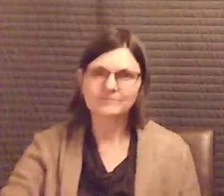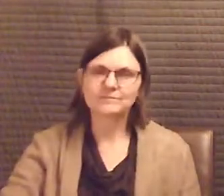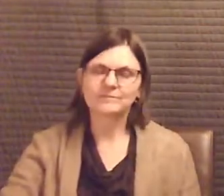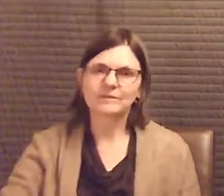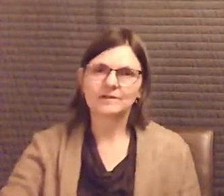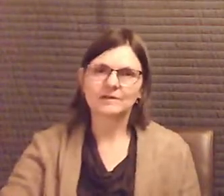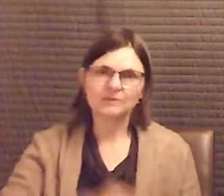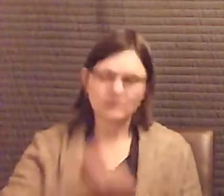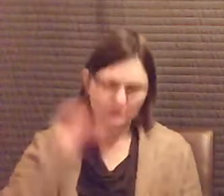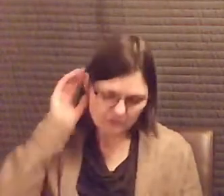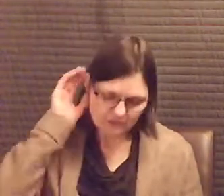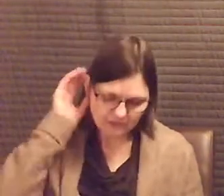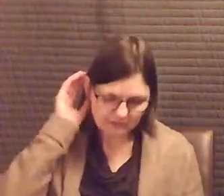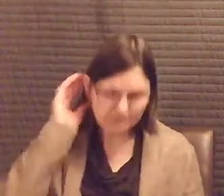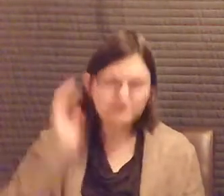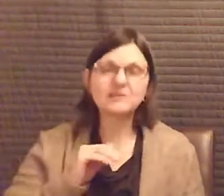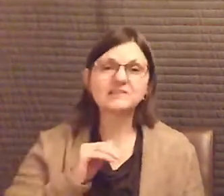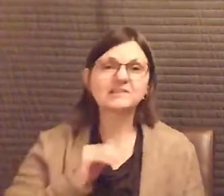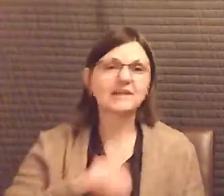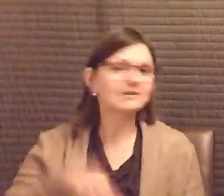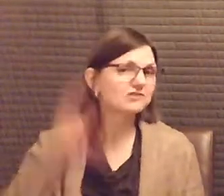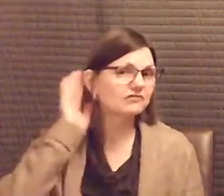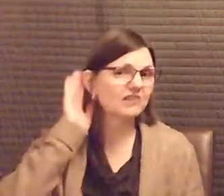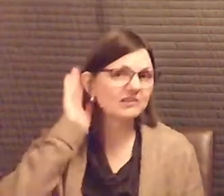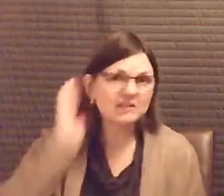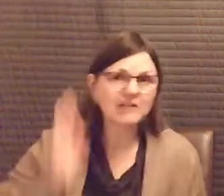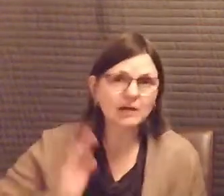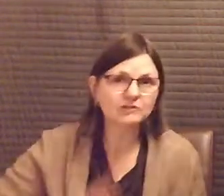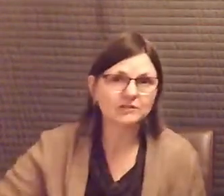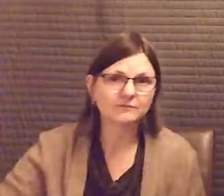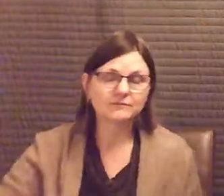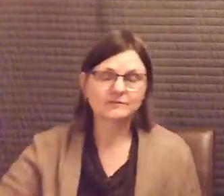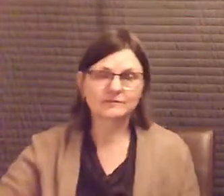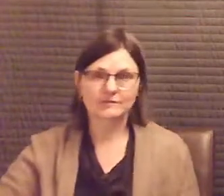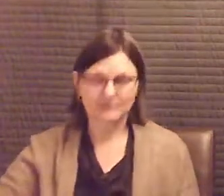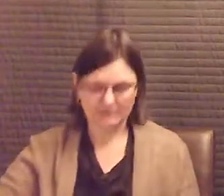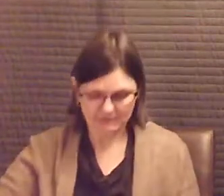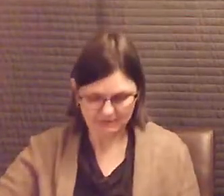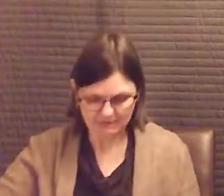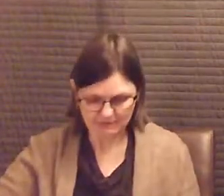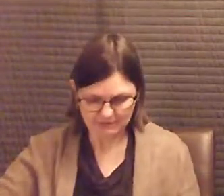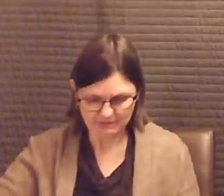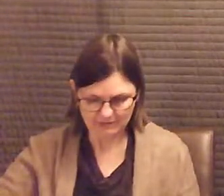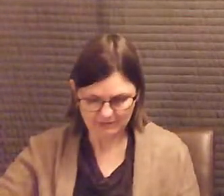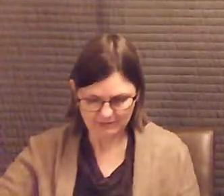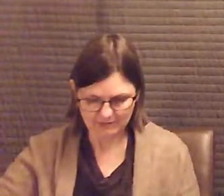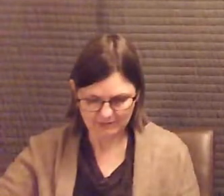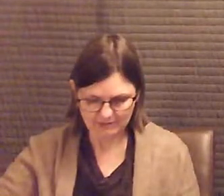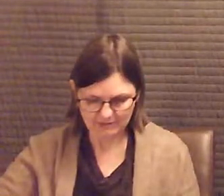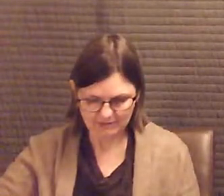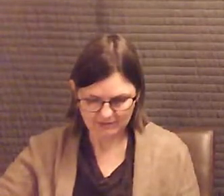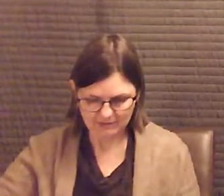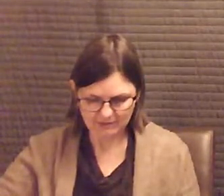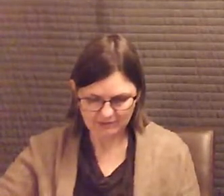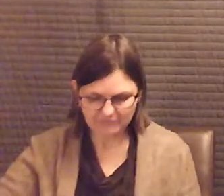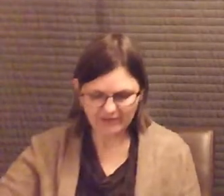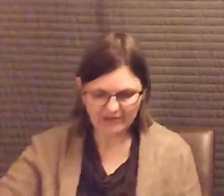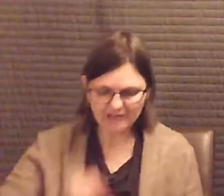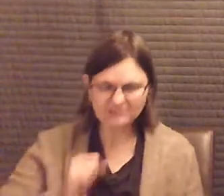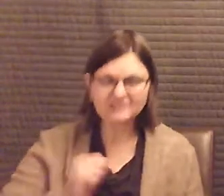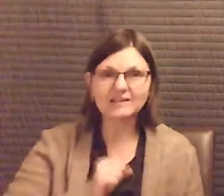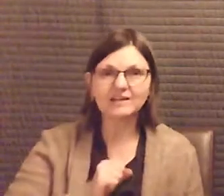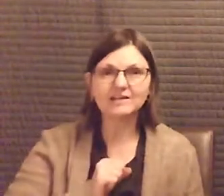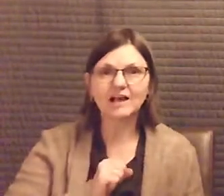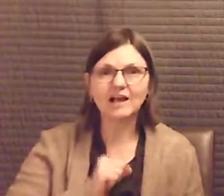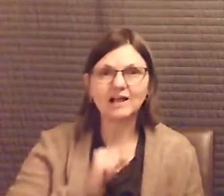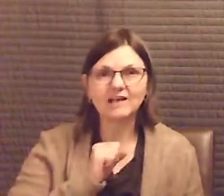ook modeliefhebbers voordien 6 interesseert die statische beelden niet luisteren is 6m english japan bmx ze waren